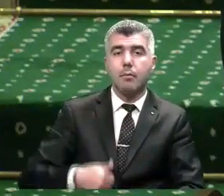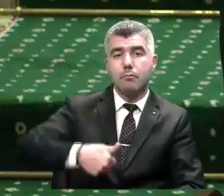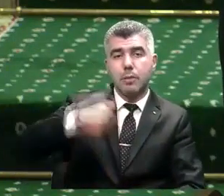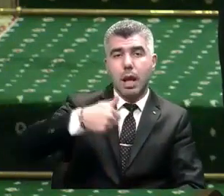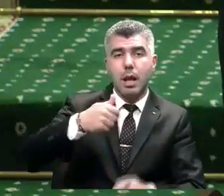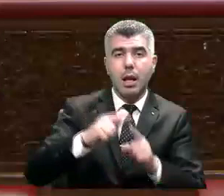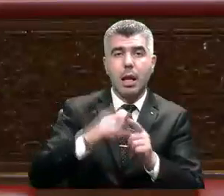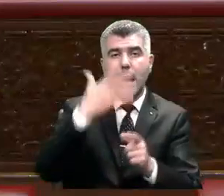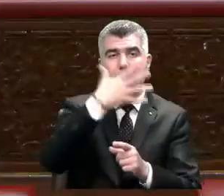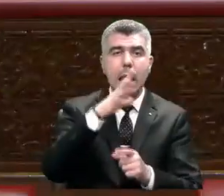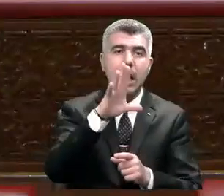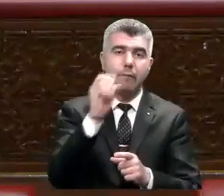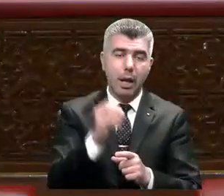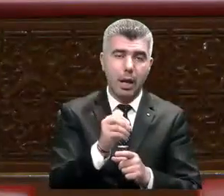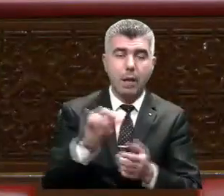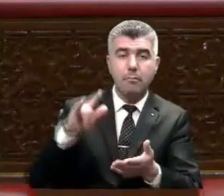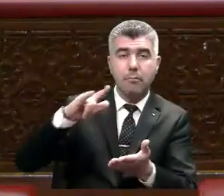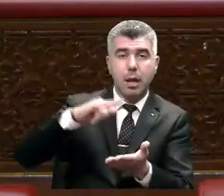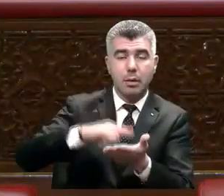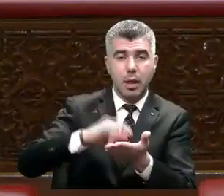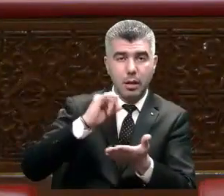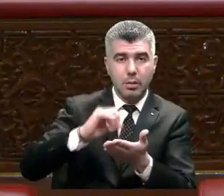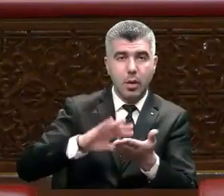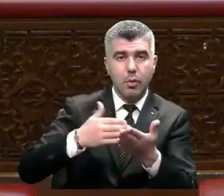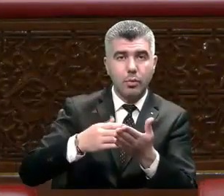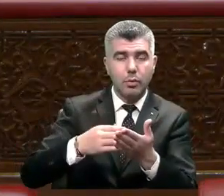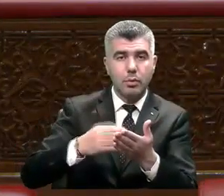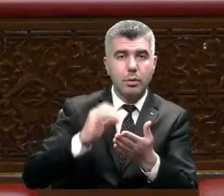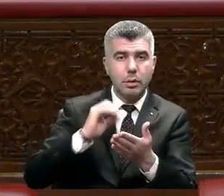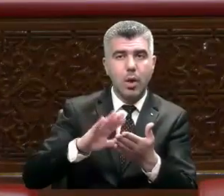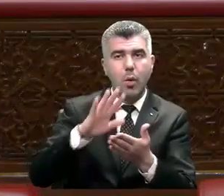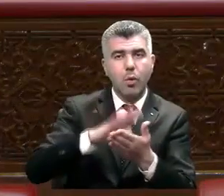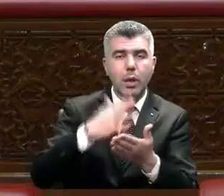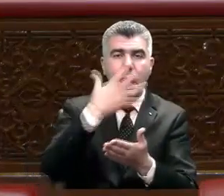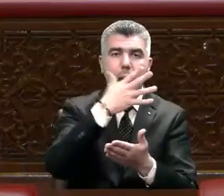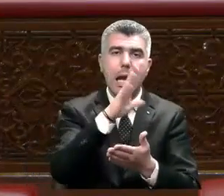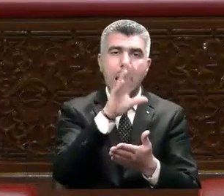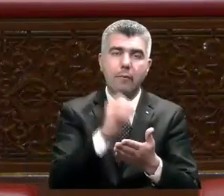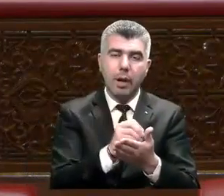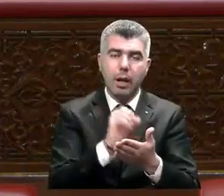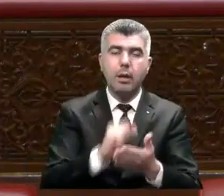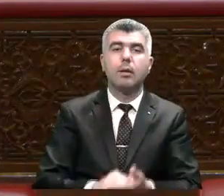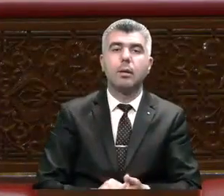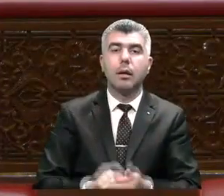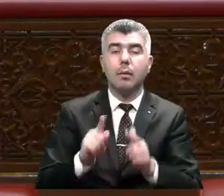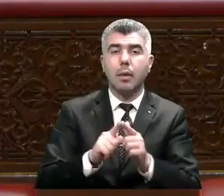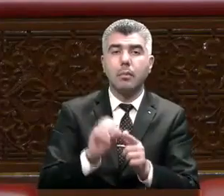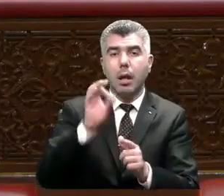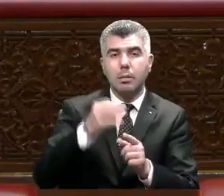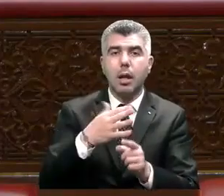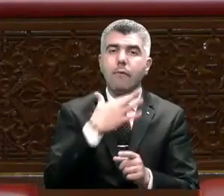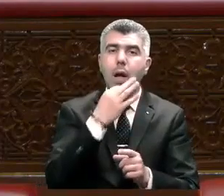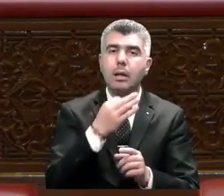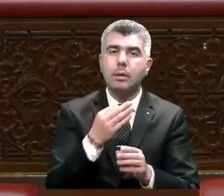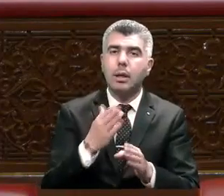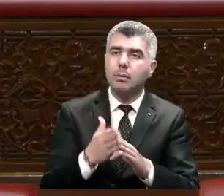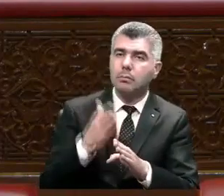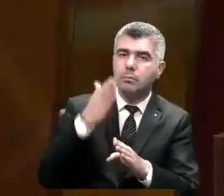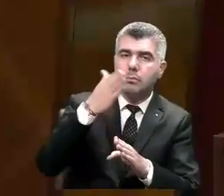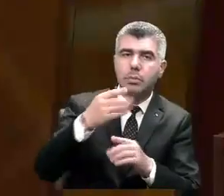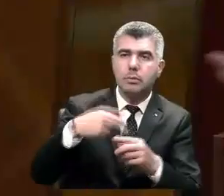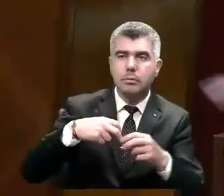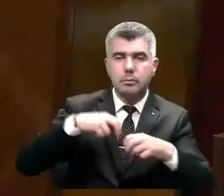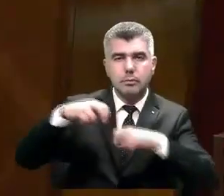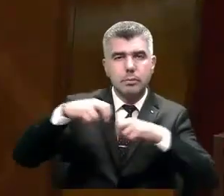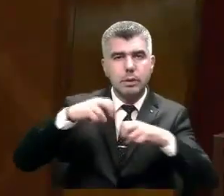بإفريقيا، المطار ذو المستخدمين الأكثر تفاني في العمل في إفريقيا، وأيضا المطار الذي يمتلك المسار الأسهل للمسافرين في إفريقيا.